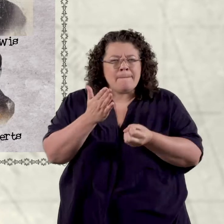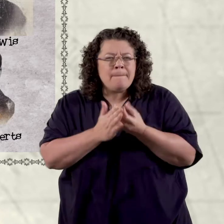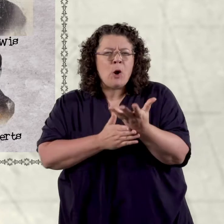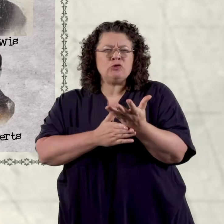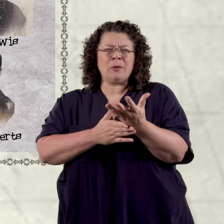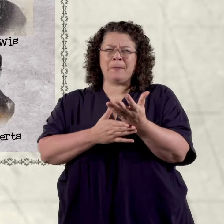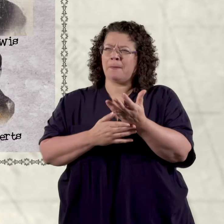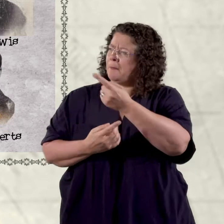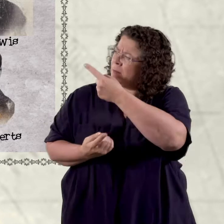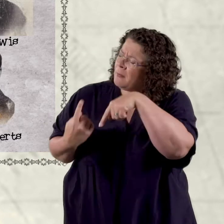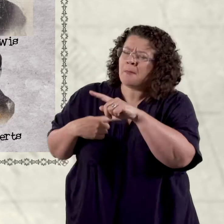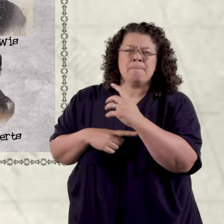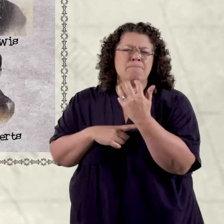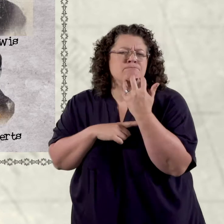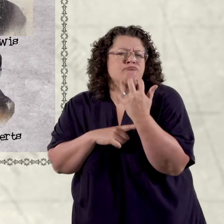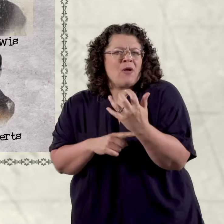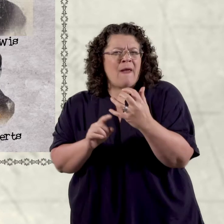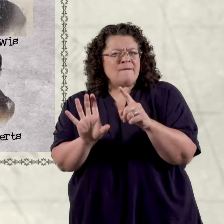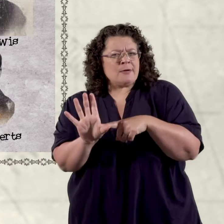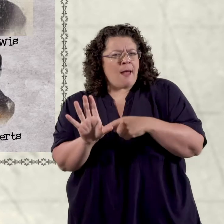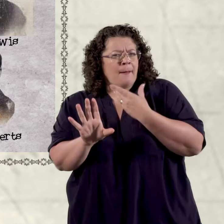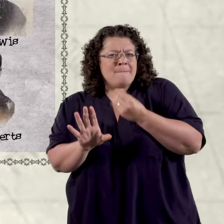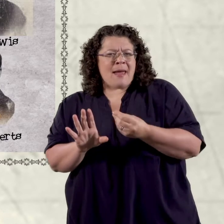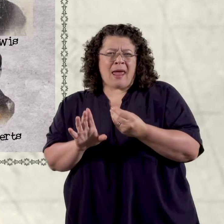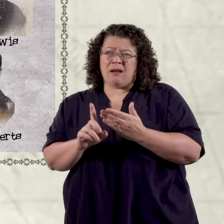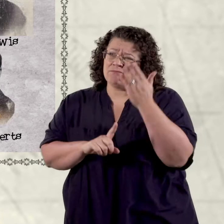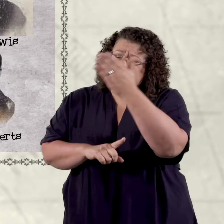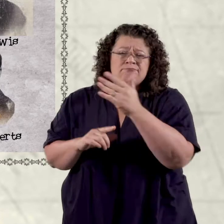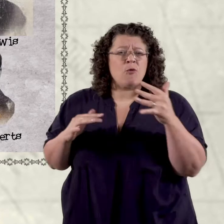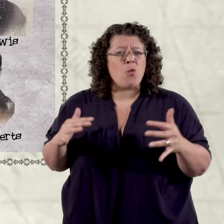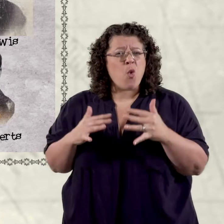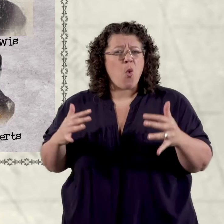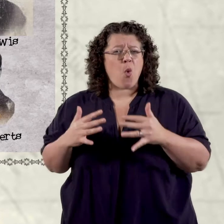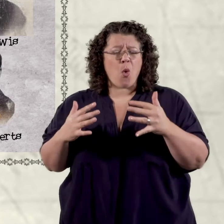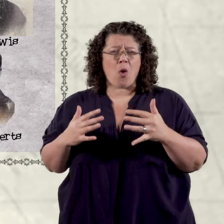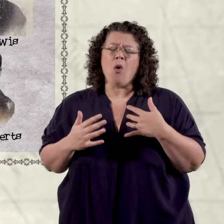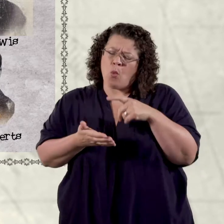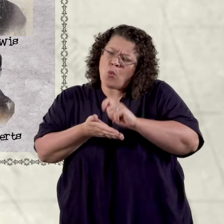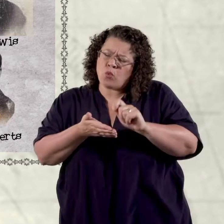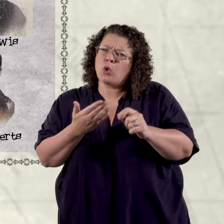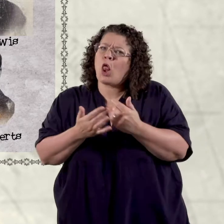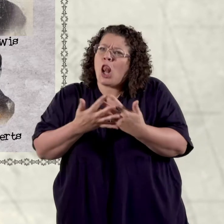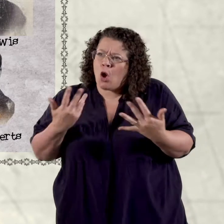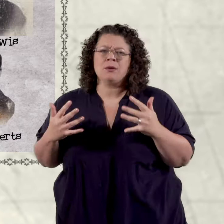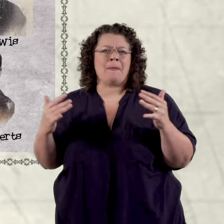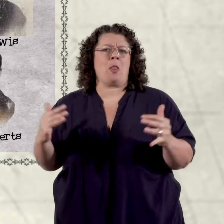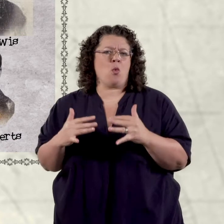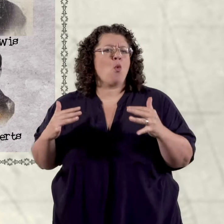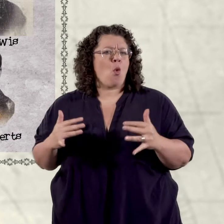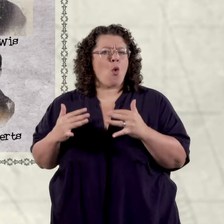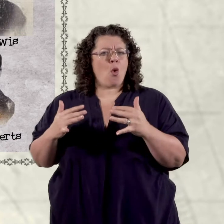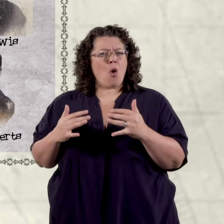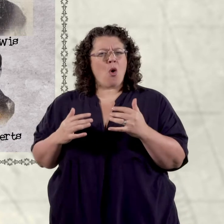Do, nes i sgwennu llawer iawn am y rhyfel. Ysgrifennu i ddechrau fwy am yr hiraeth mawr oedd gen i am yn